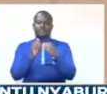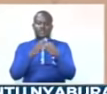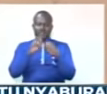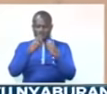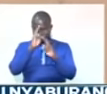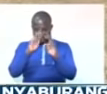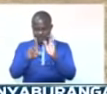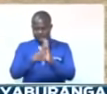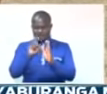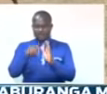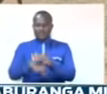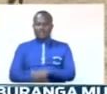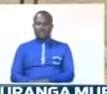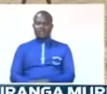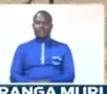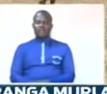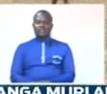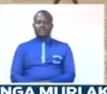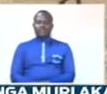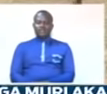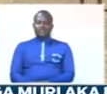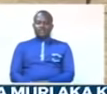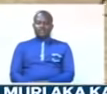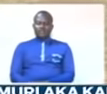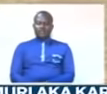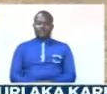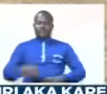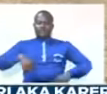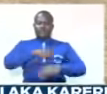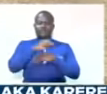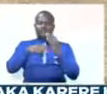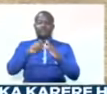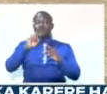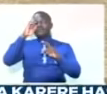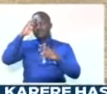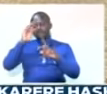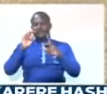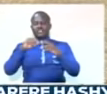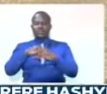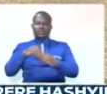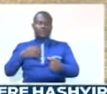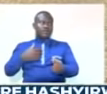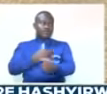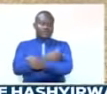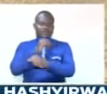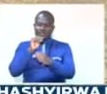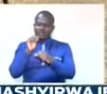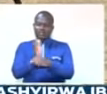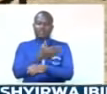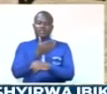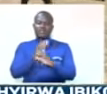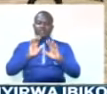uko zakabaye kwibutsa abaturage bafashe inkingo ko kwikingiza ntago bivanaho kwirinda tumaze iminsi